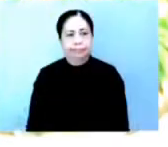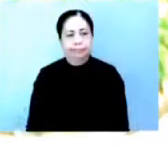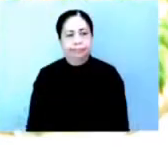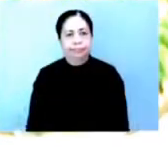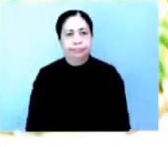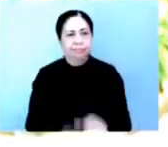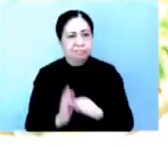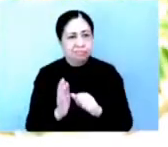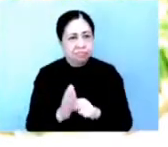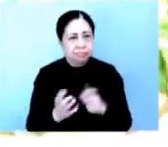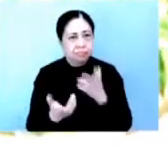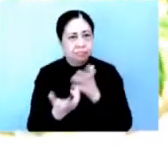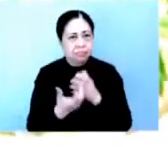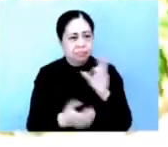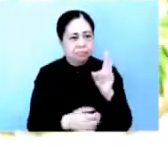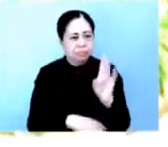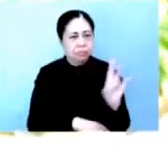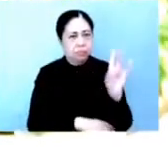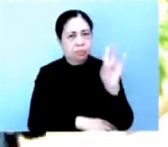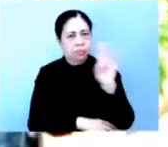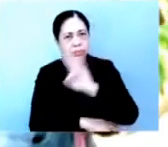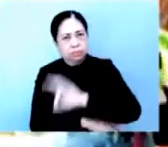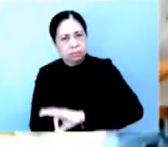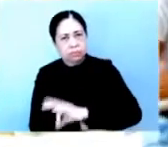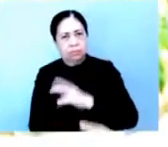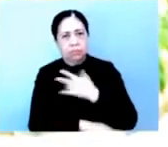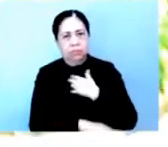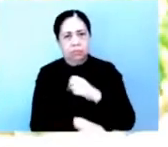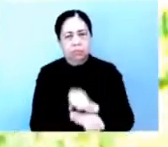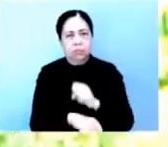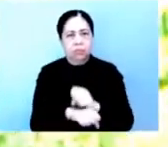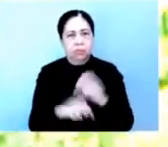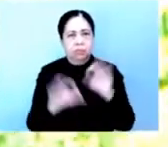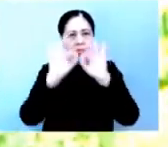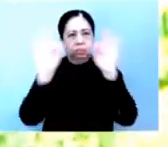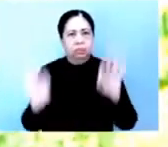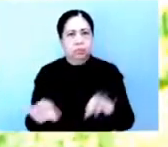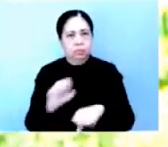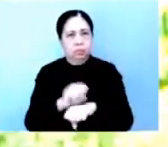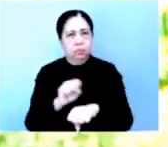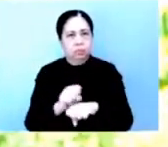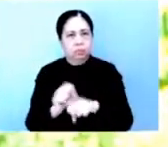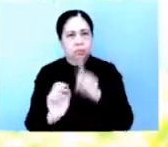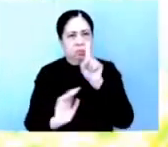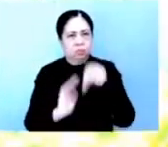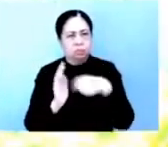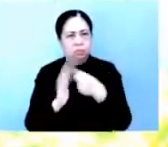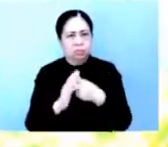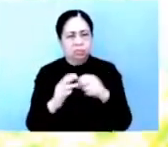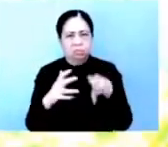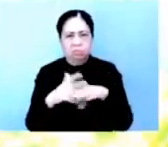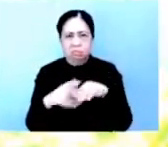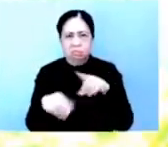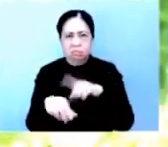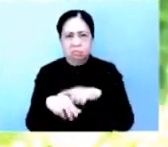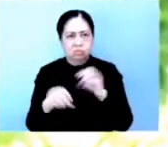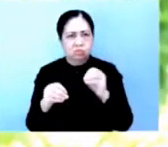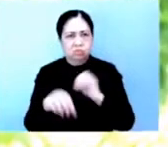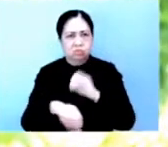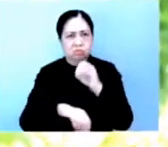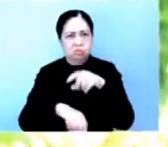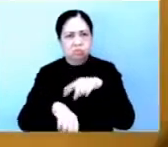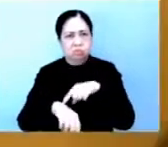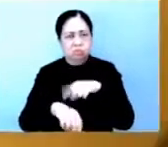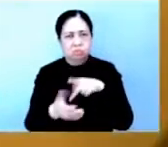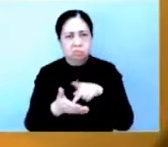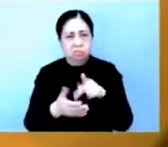Naka-fix po ng 7 a.m. to 7 p.m. ang pasok ko as a factory worker. Isang oras lang po ang break time at wala pong overtime pay. Legal po ba